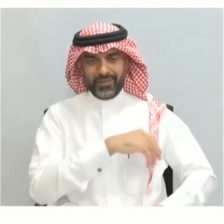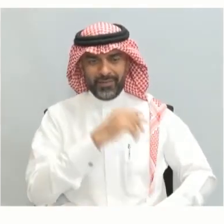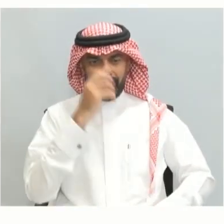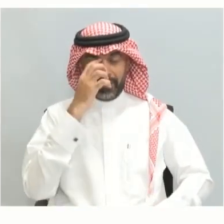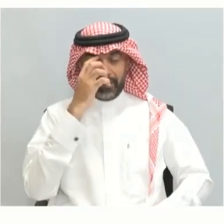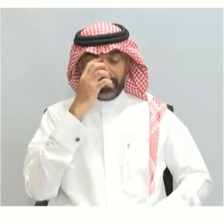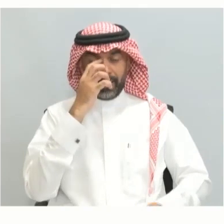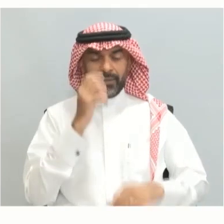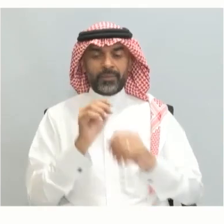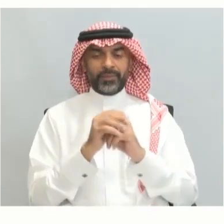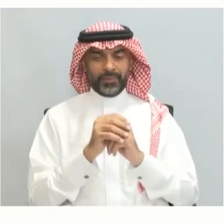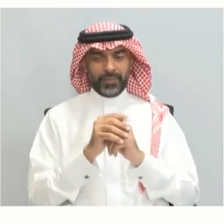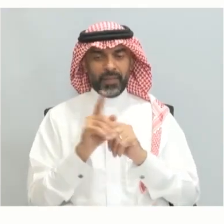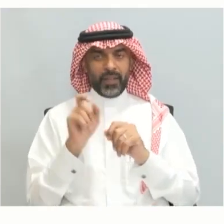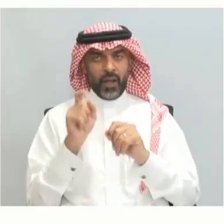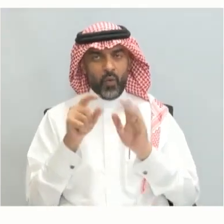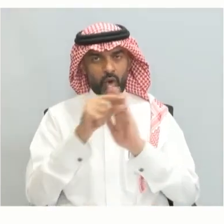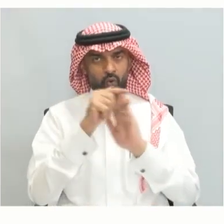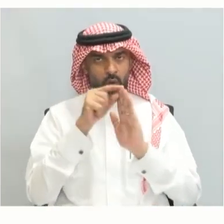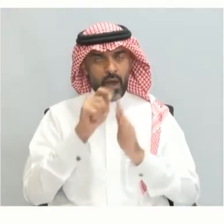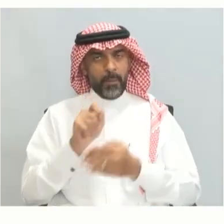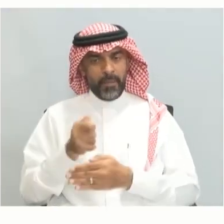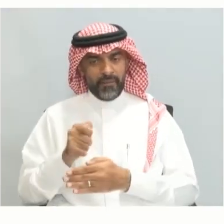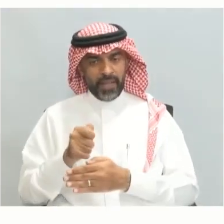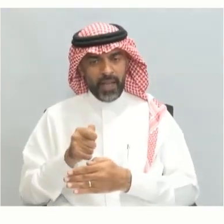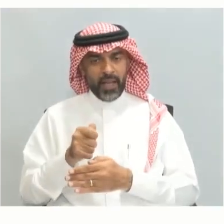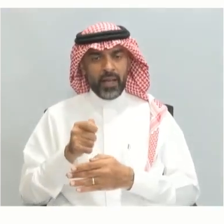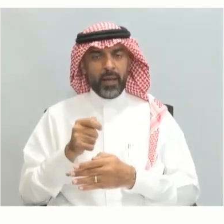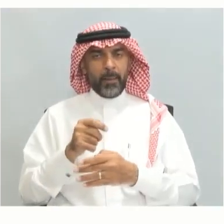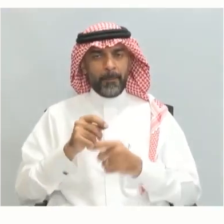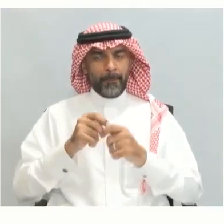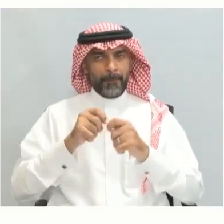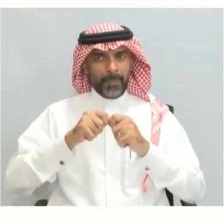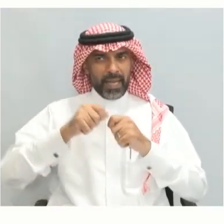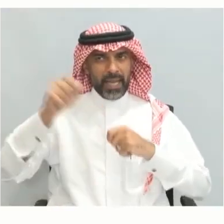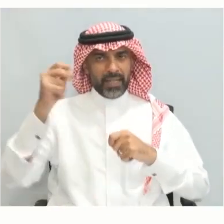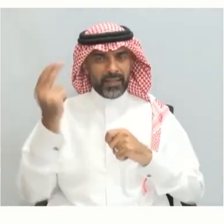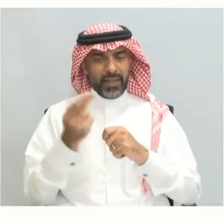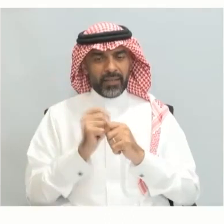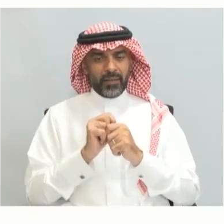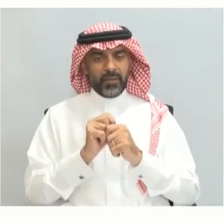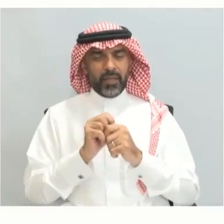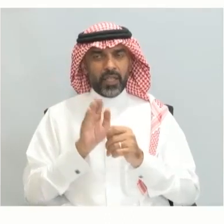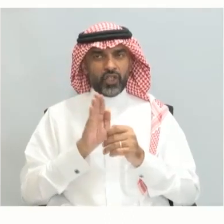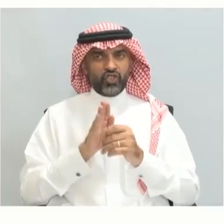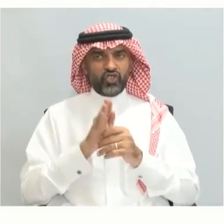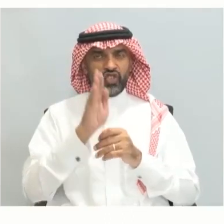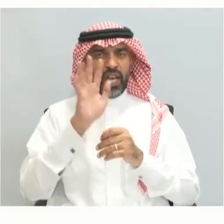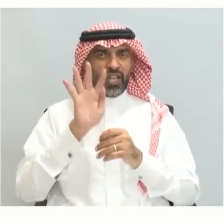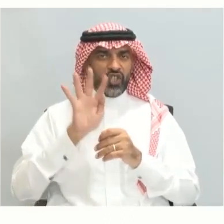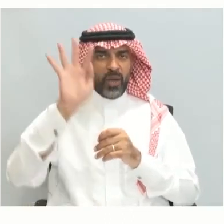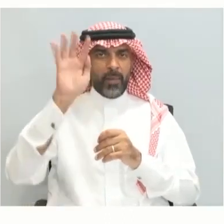اذا عنوان الخريطه مفتاح الخريطه مقياس الرسم اتجاه الشمال